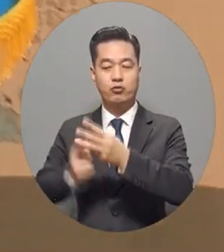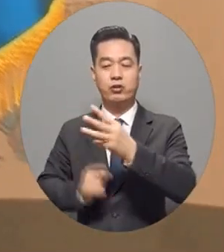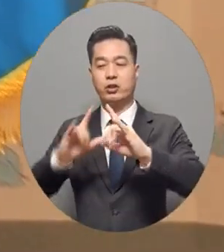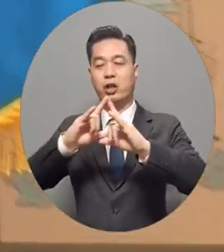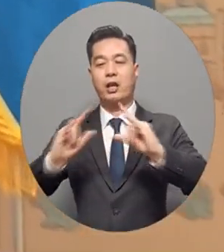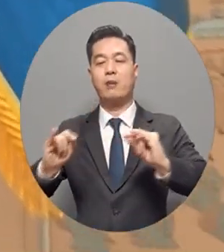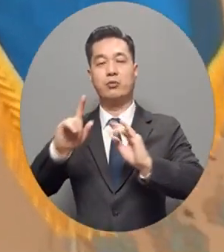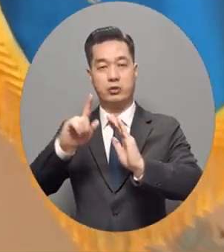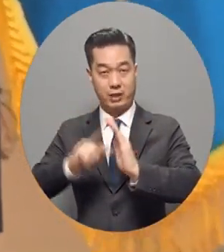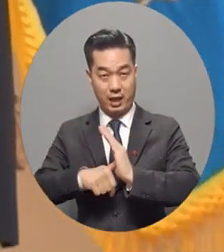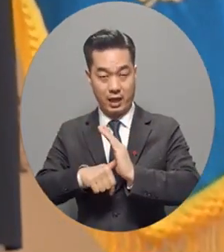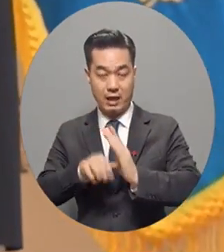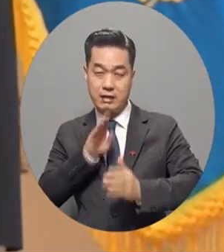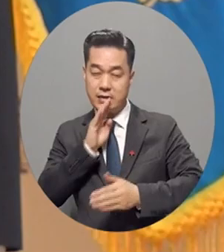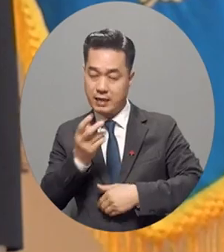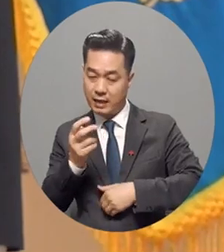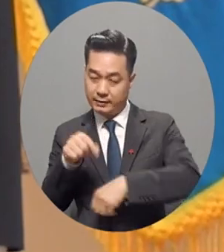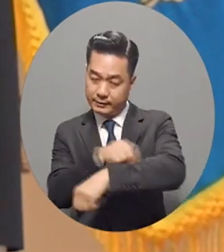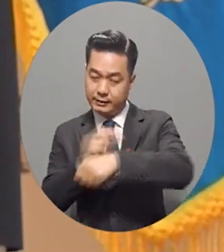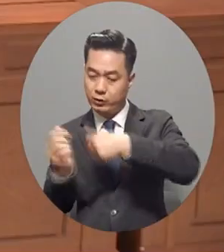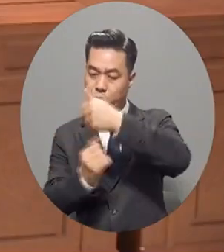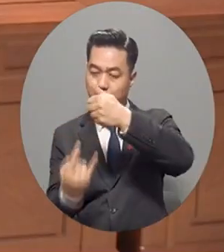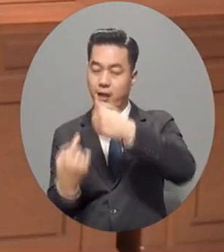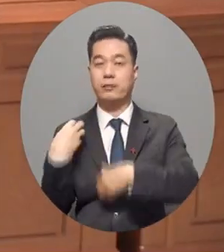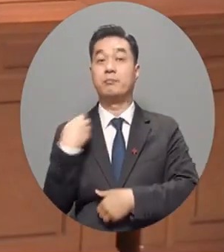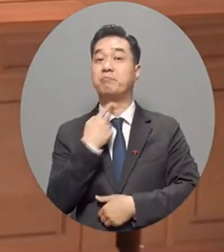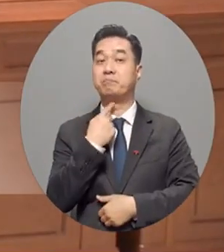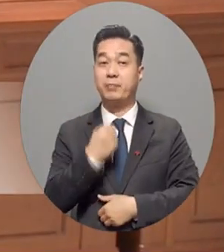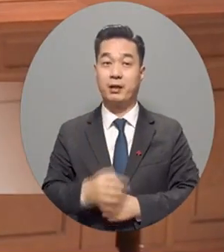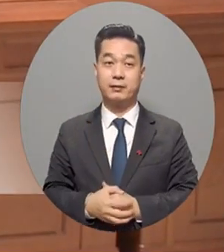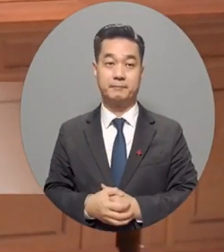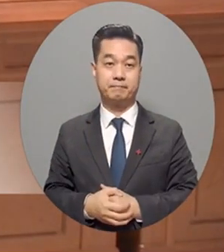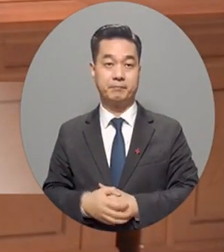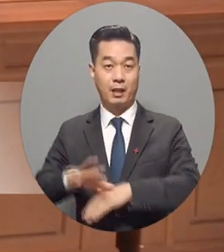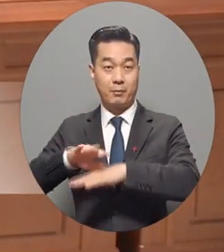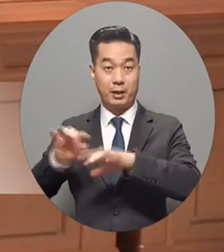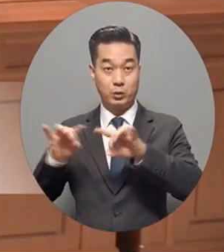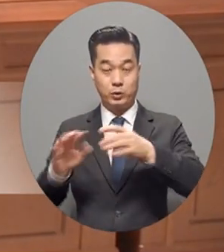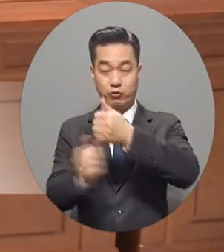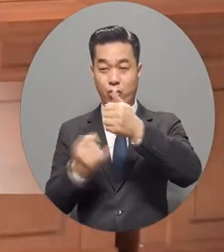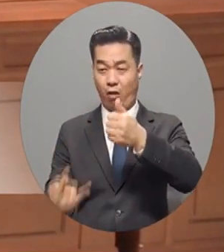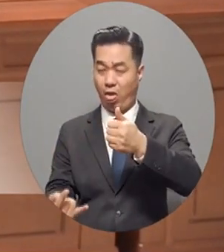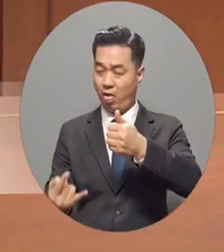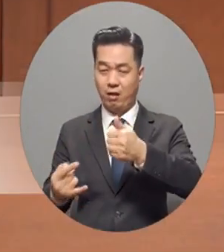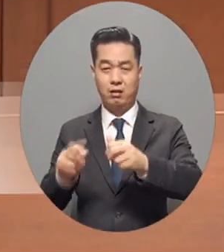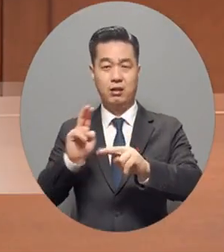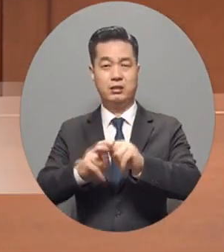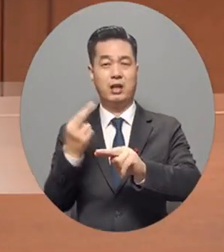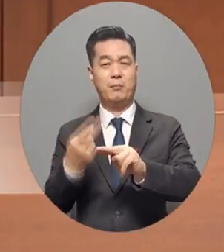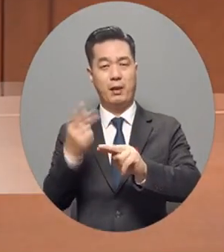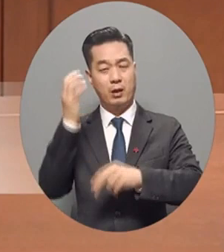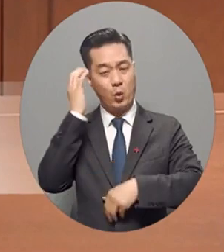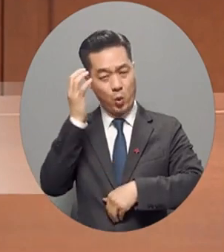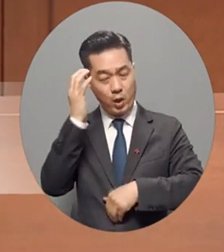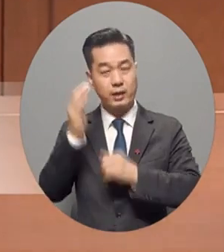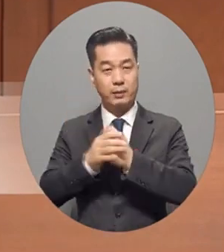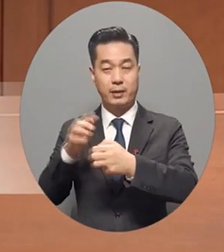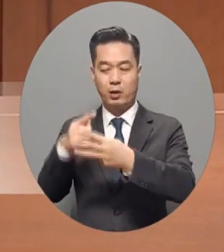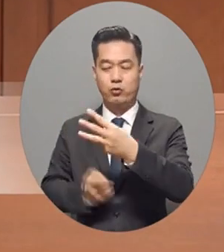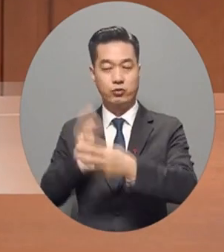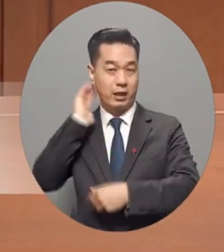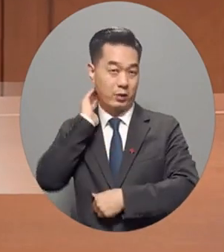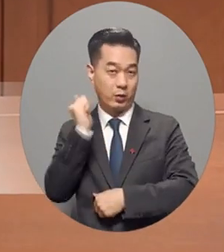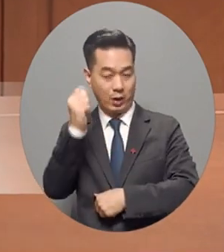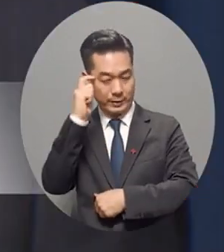정치공작 진상규명 특위위원장도 맡았습니다. 방통위는 하루도 비워둘 수 없는 기간이라는 게 윤 대통령의